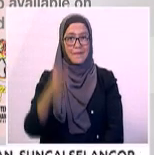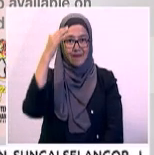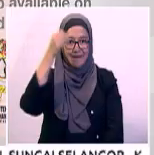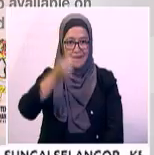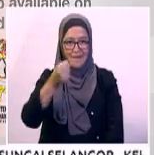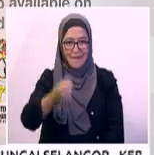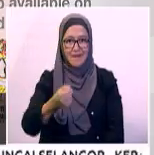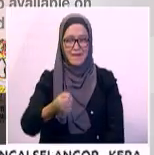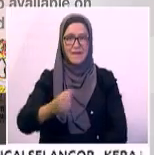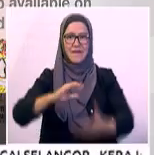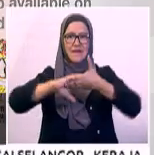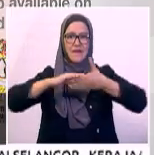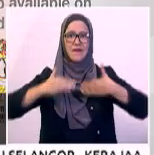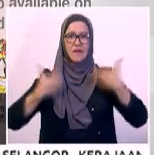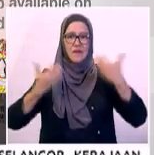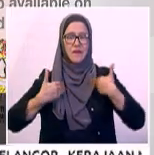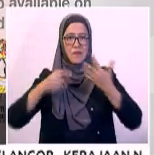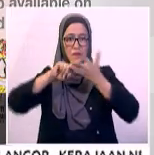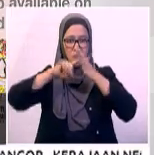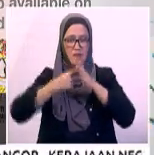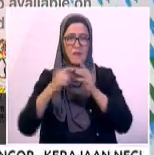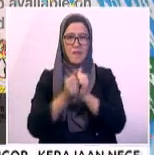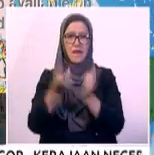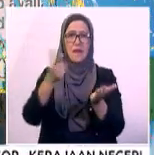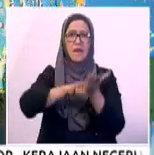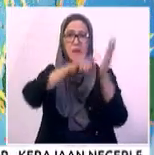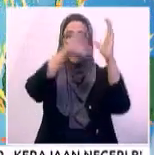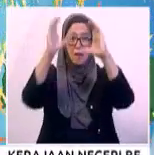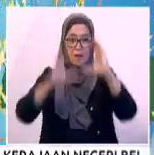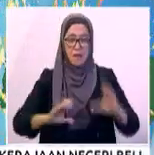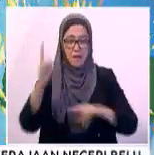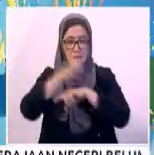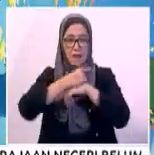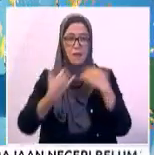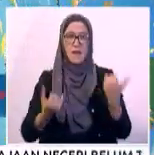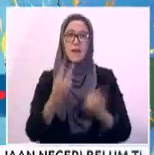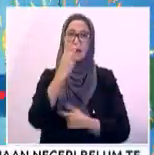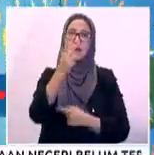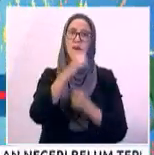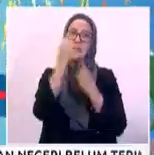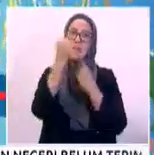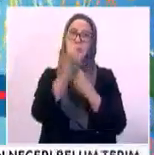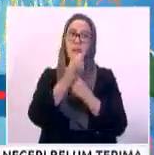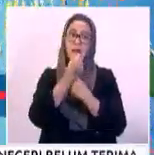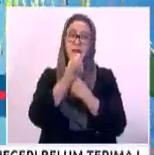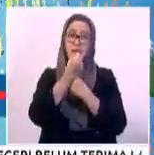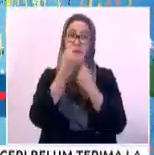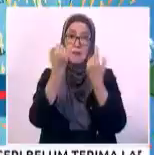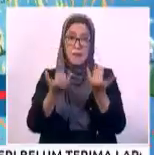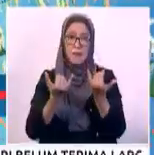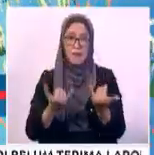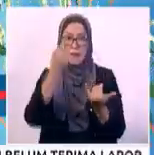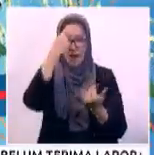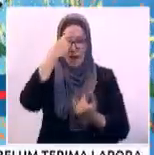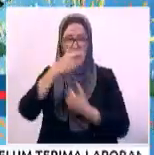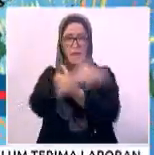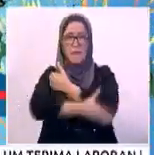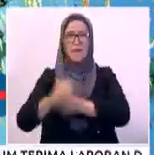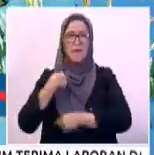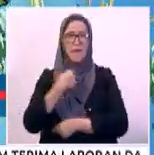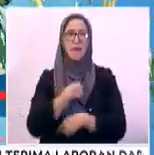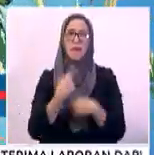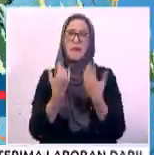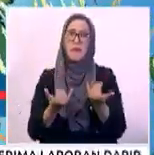Assalamualaikum dan salam sejahtera. Kita mulakan laporan cuaca pada hari ini dengan melihat keadaan semasa bagi rantau negara kita, di mana buat waktu